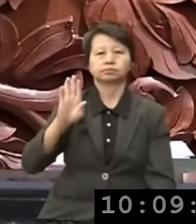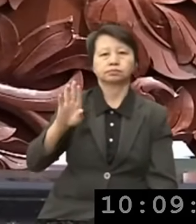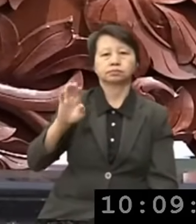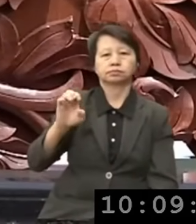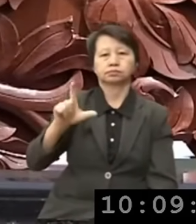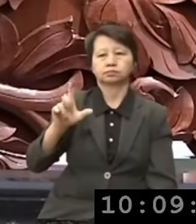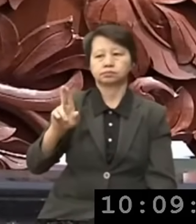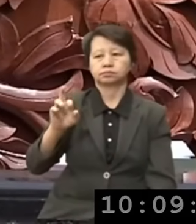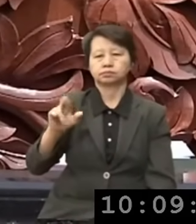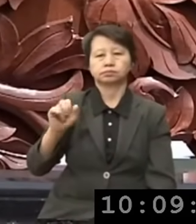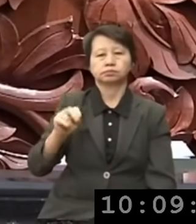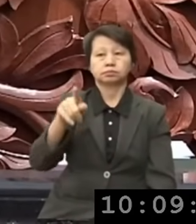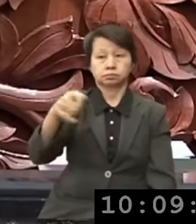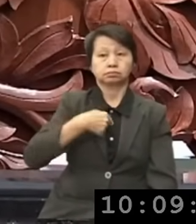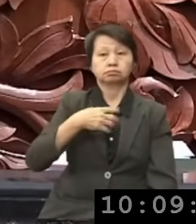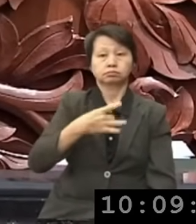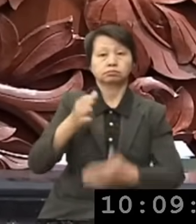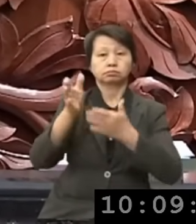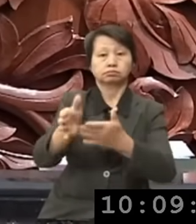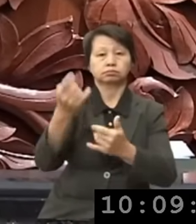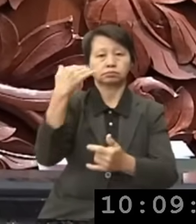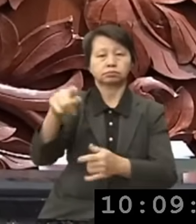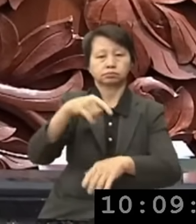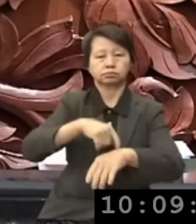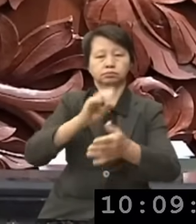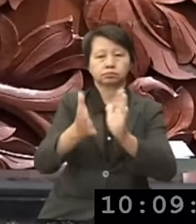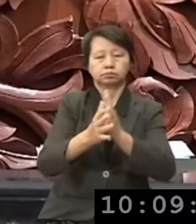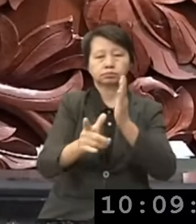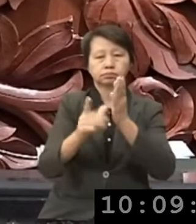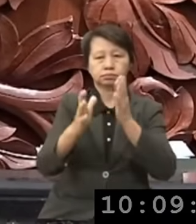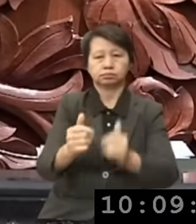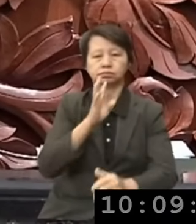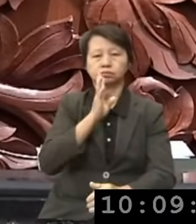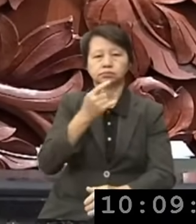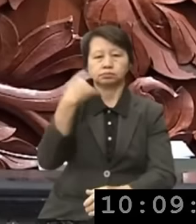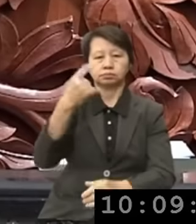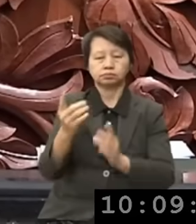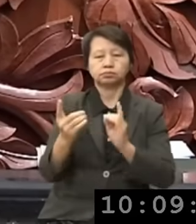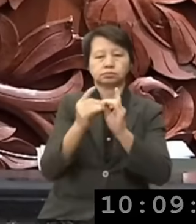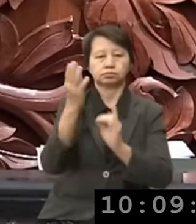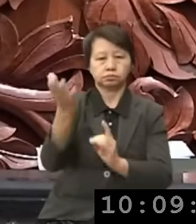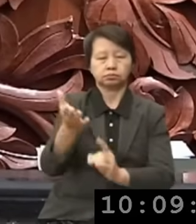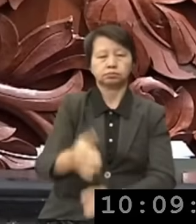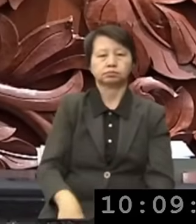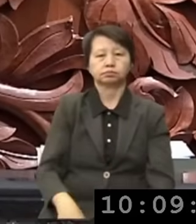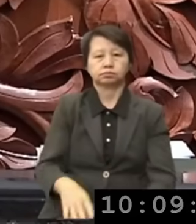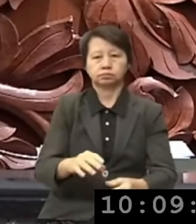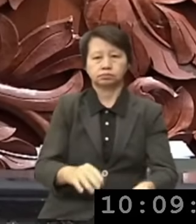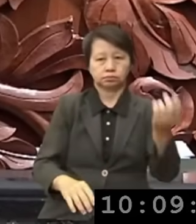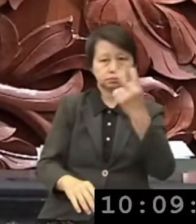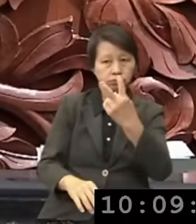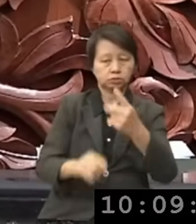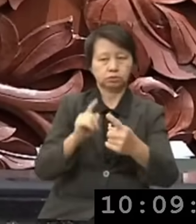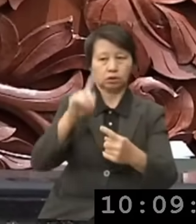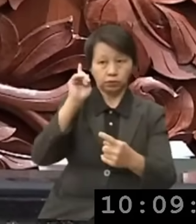ini mentor saya masasa jadi timbalan speaker selalu saya jumpa dia dua yang berhormat yang pertama